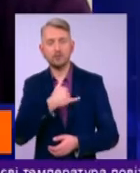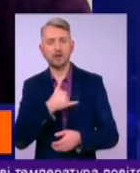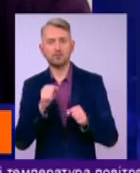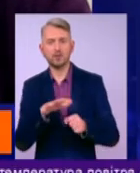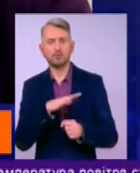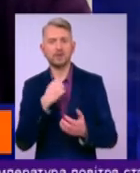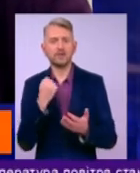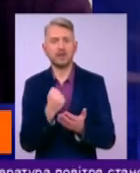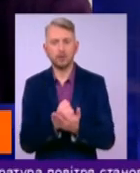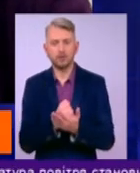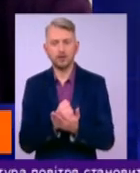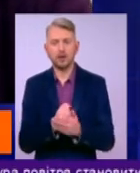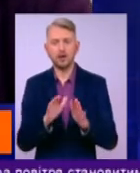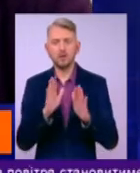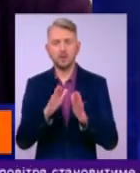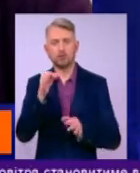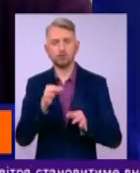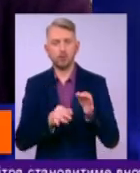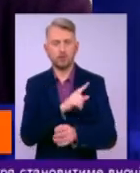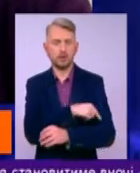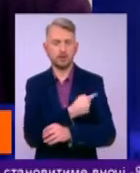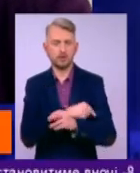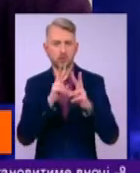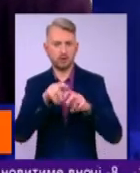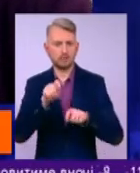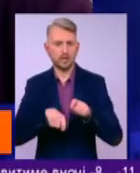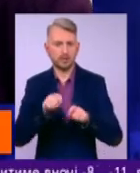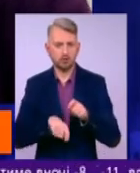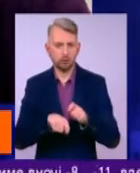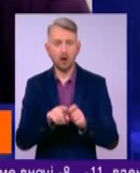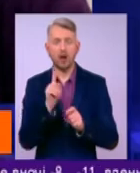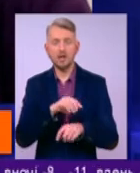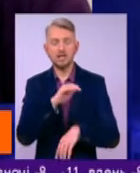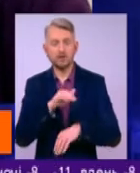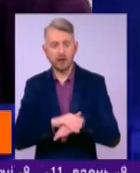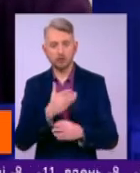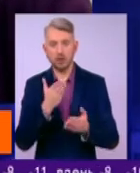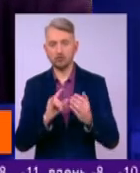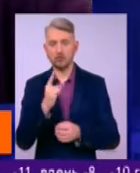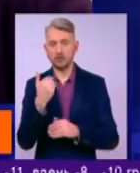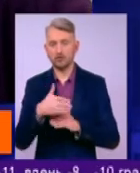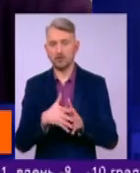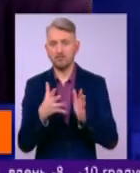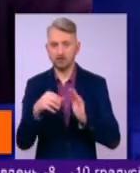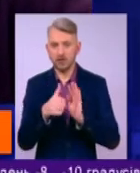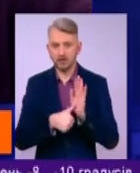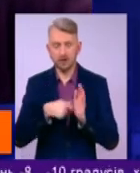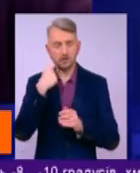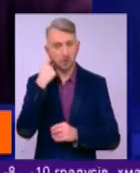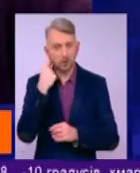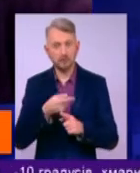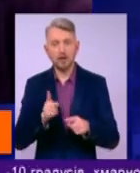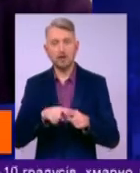бути встановлено виключно судово-медичною експертизою. Але де-факто, якщо дитині вже більше 16 років,